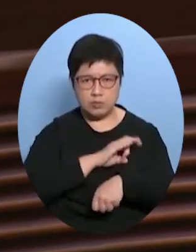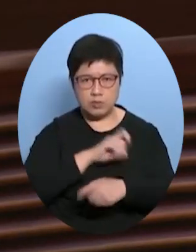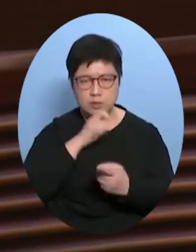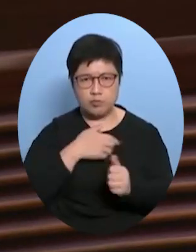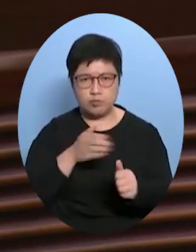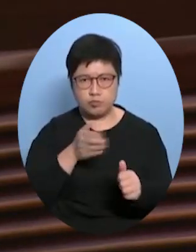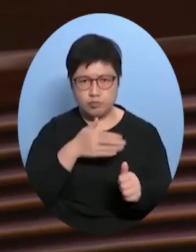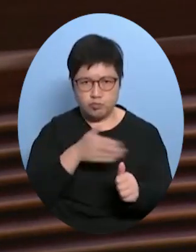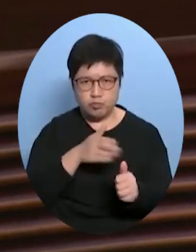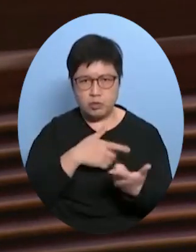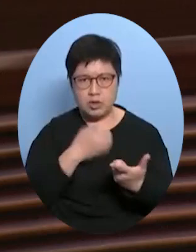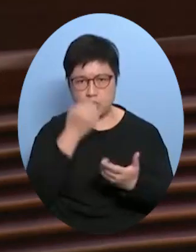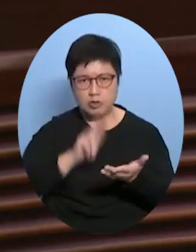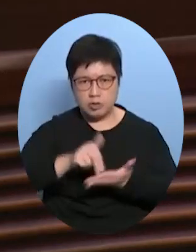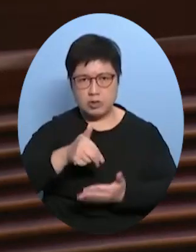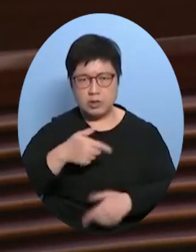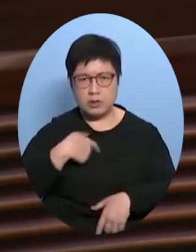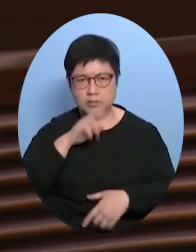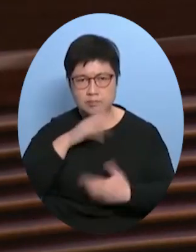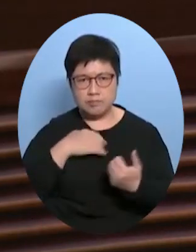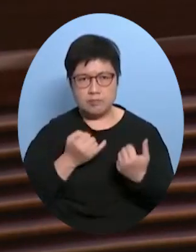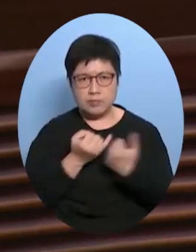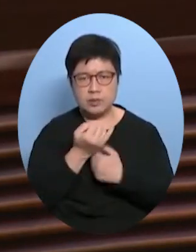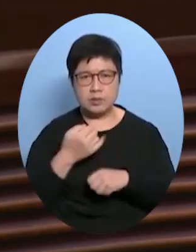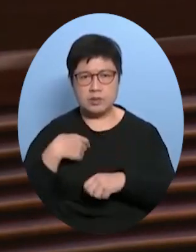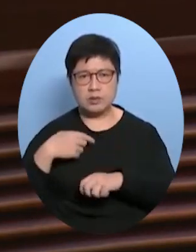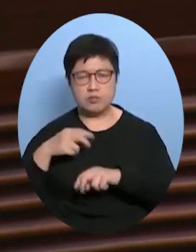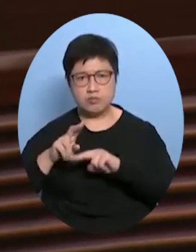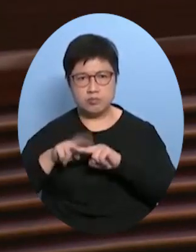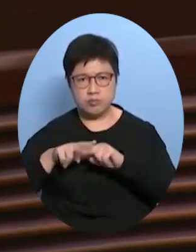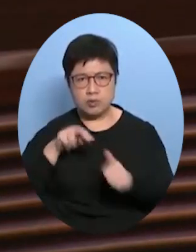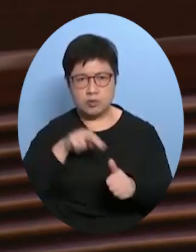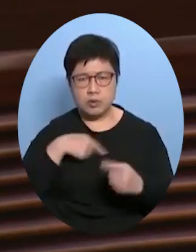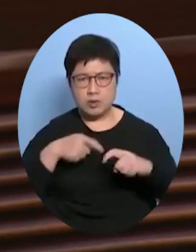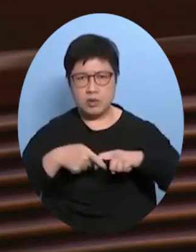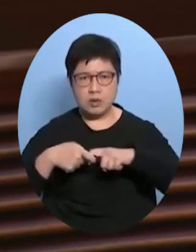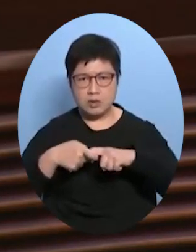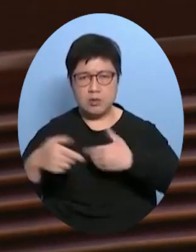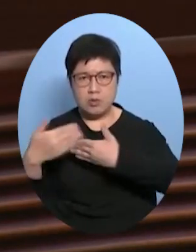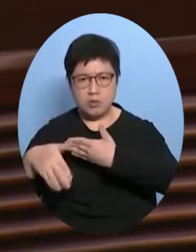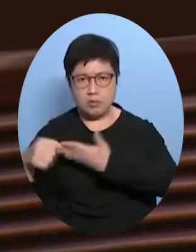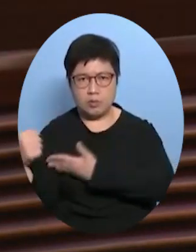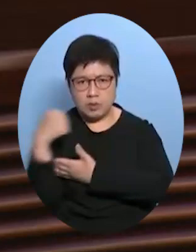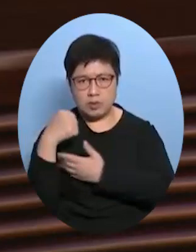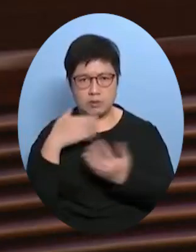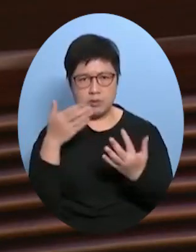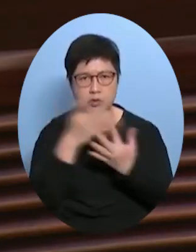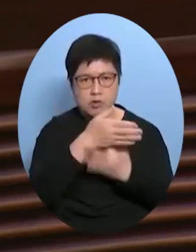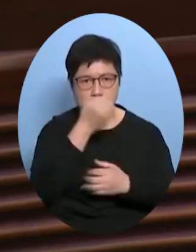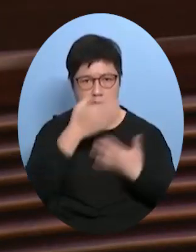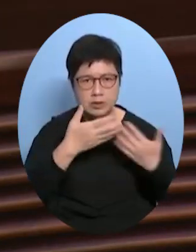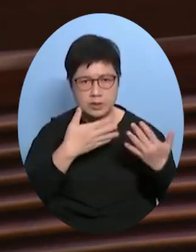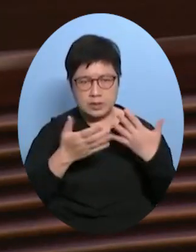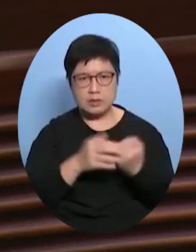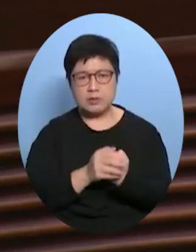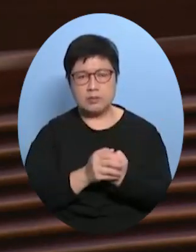拒中央管治，甚至勾結外部勢力干預香港事務的情況。反中亂